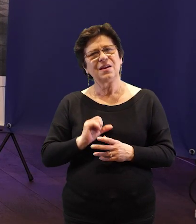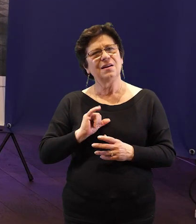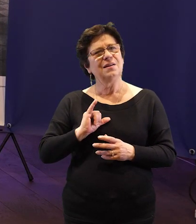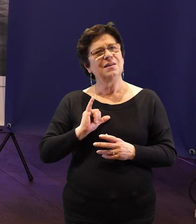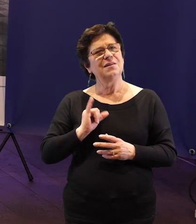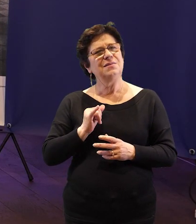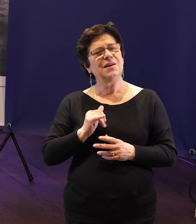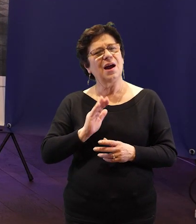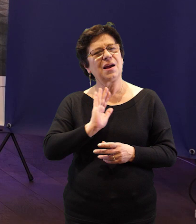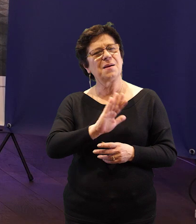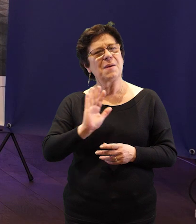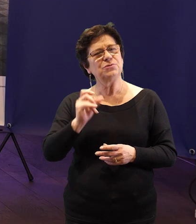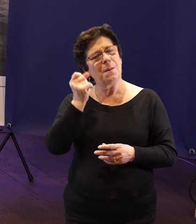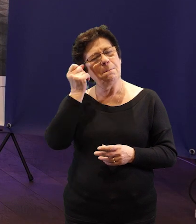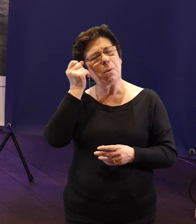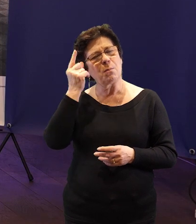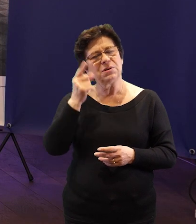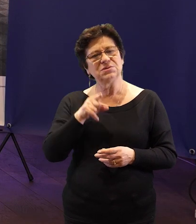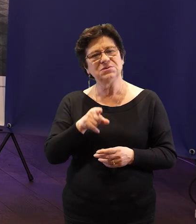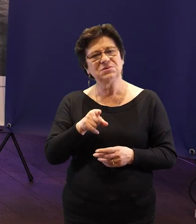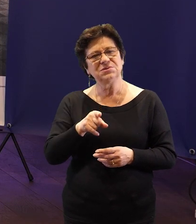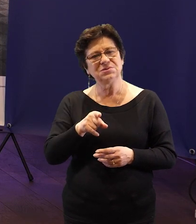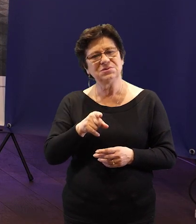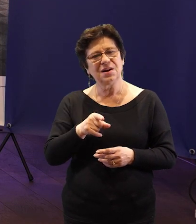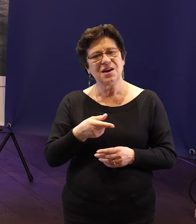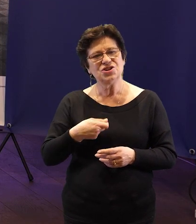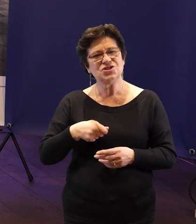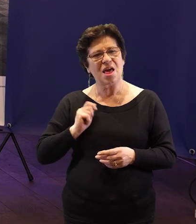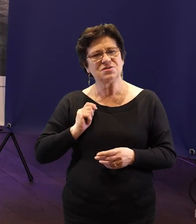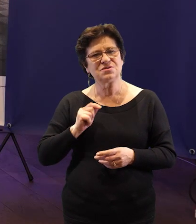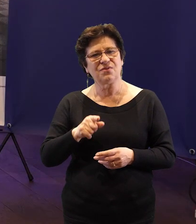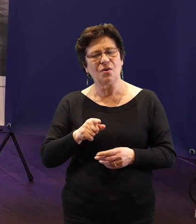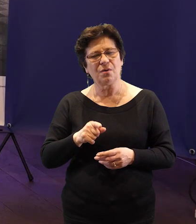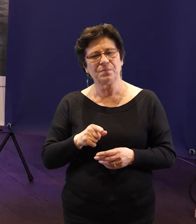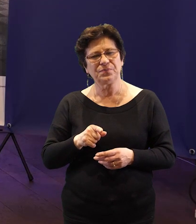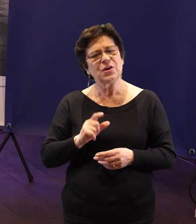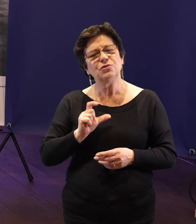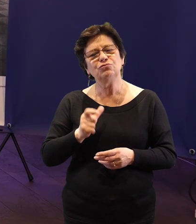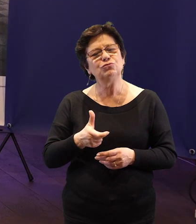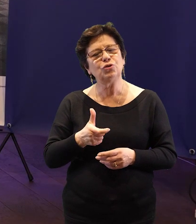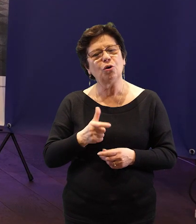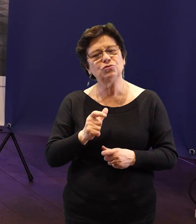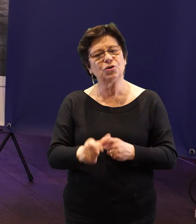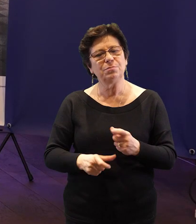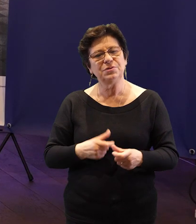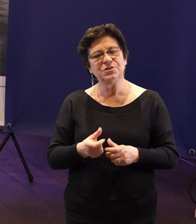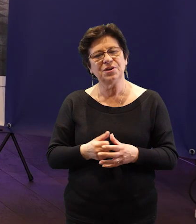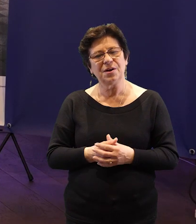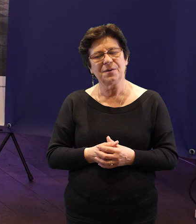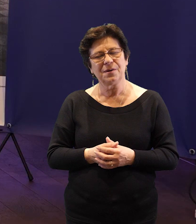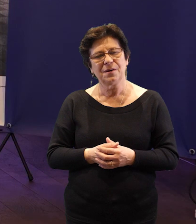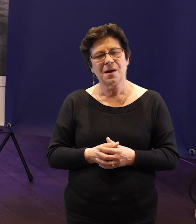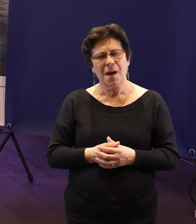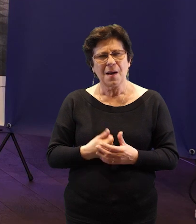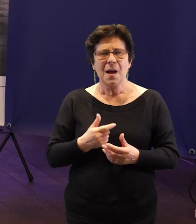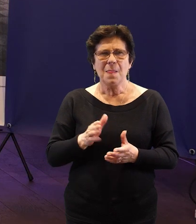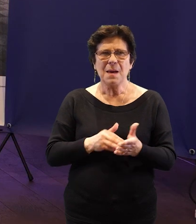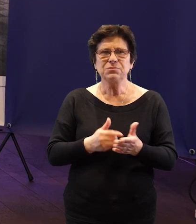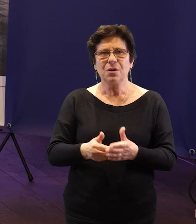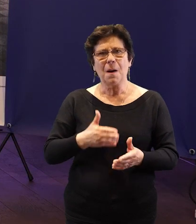na przeprowadzenie takiego śledztwa? Co byście Państwo zrobili? Macie Państwo masę